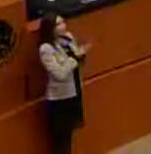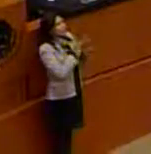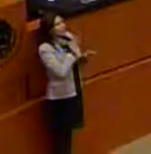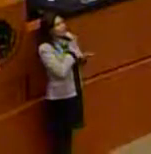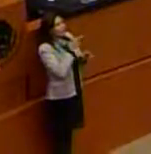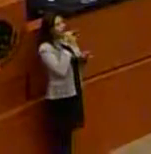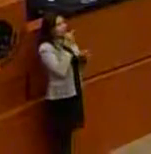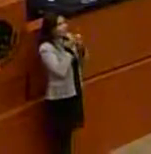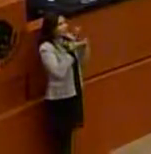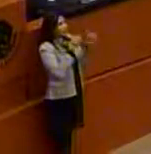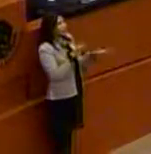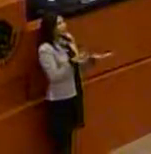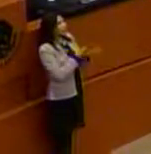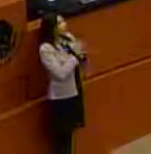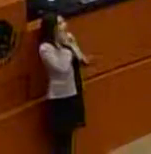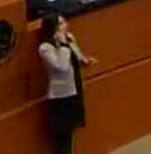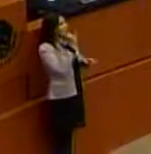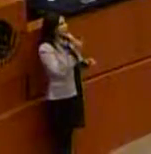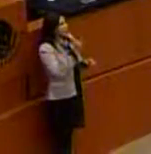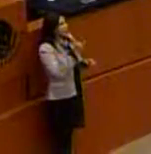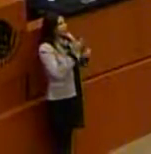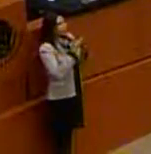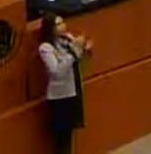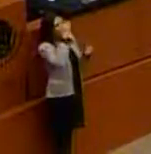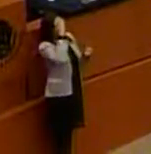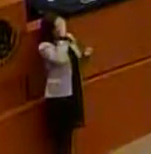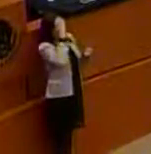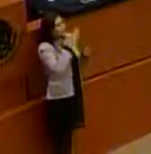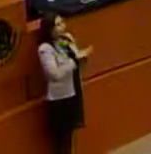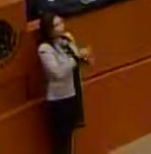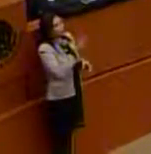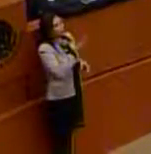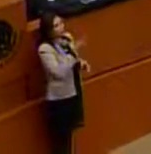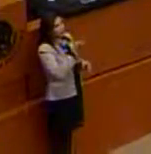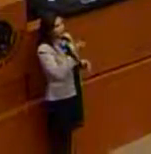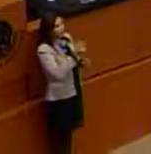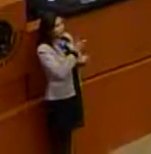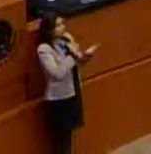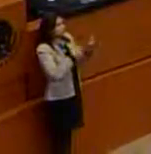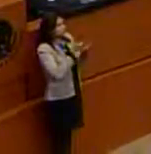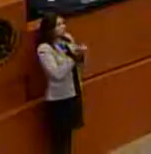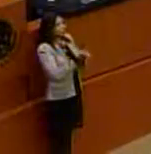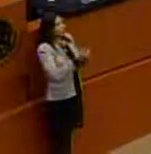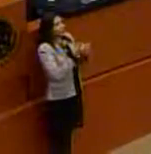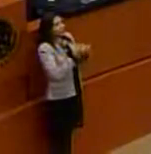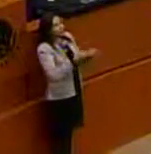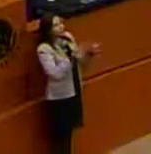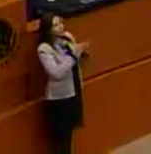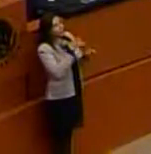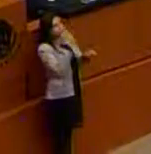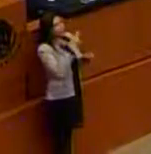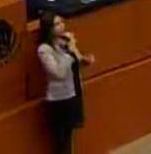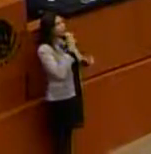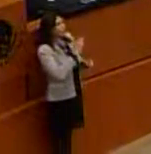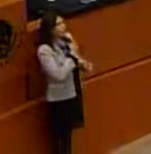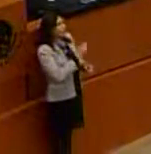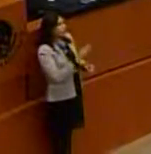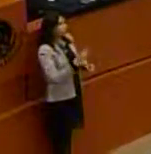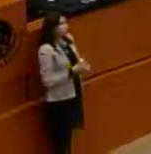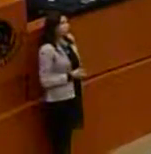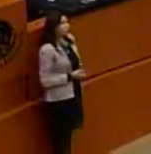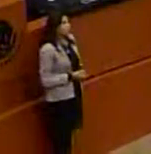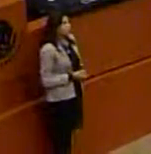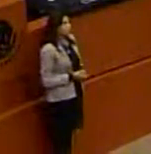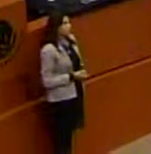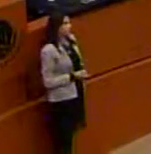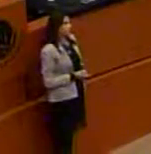début de compréhension que, bien que surprenante, l'idée n'est peut-être pas si mauvaise que ça. Slide. Dans la